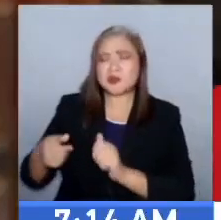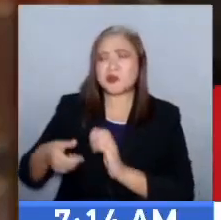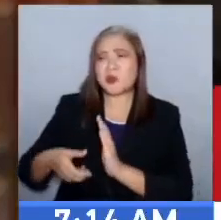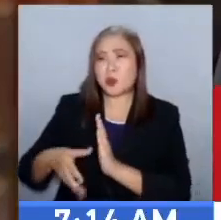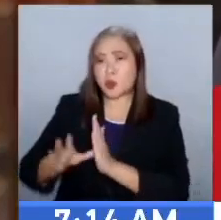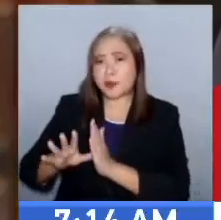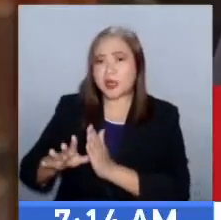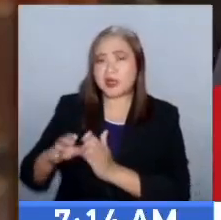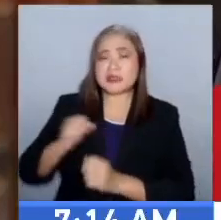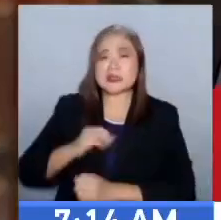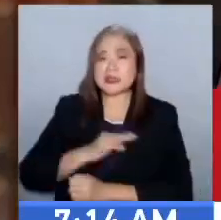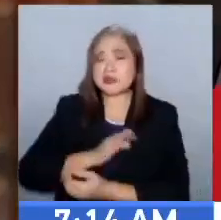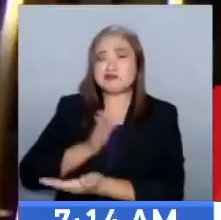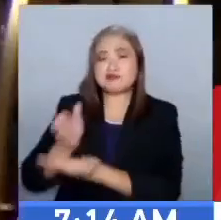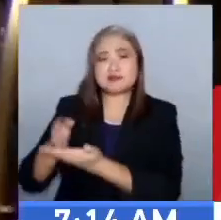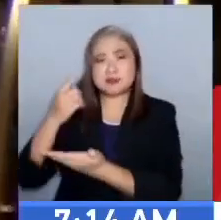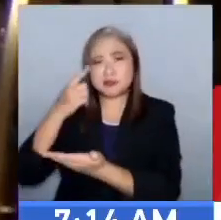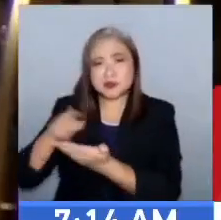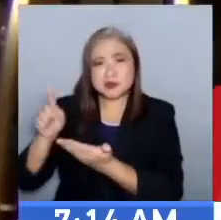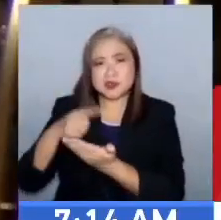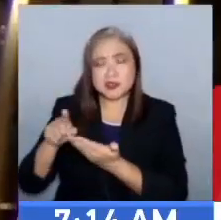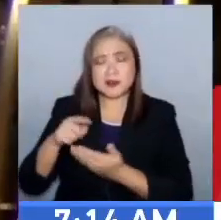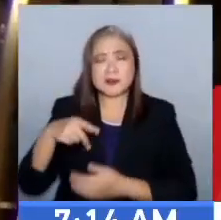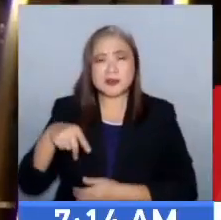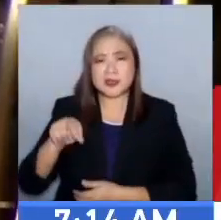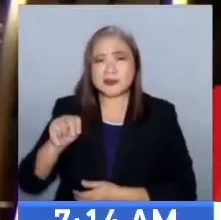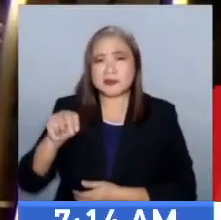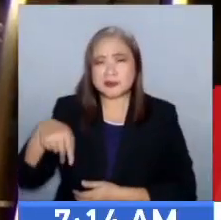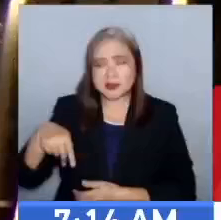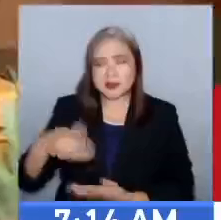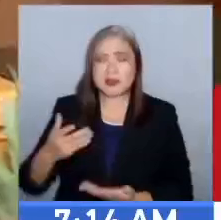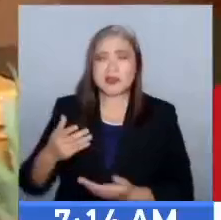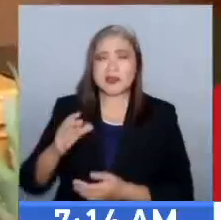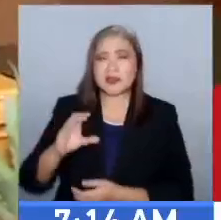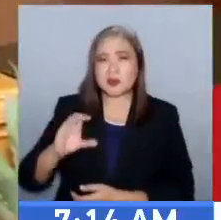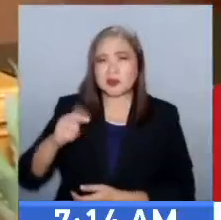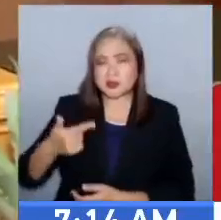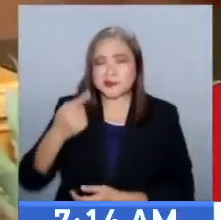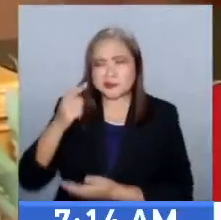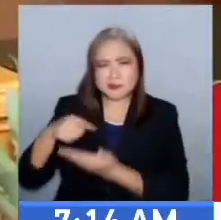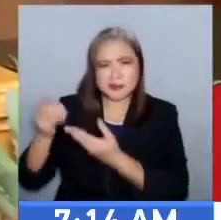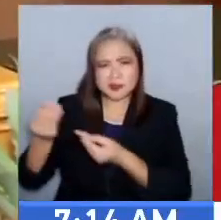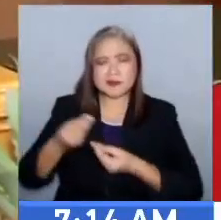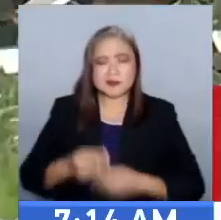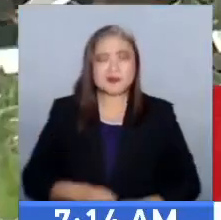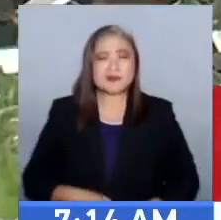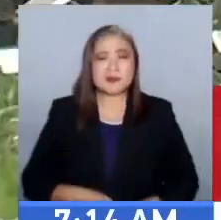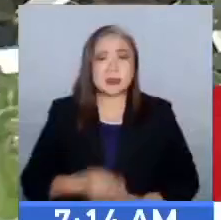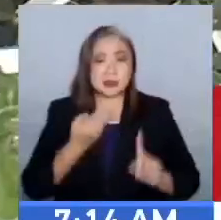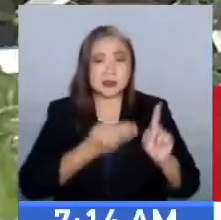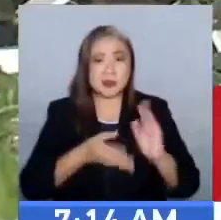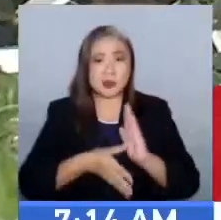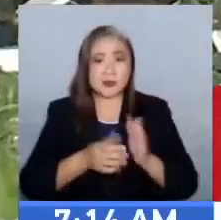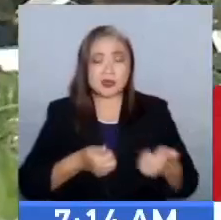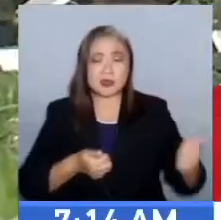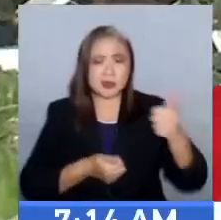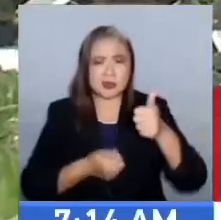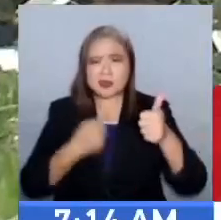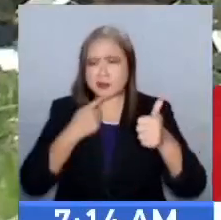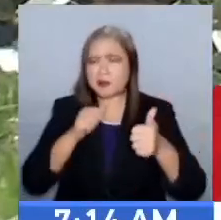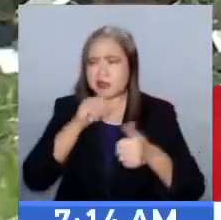ng AFPPNP at saka Coast Guard. Ayon kay COMELEC Chairman George Garcia, wala namang kinalaman ang issue ng Socorro Bayanihan